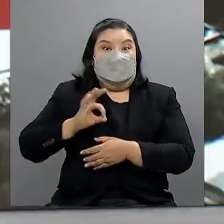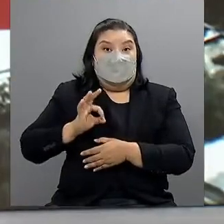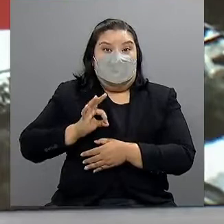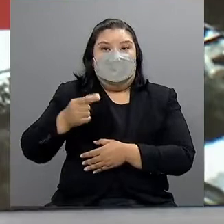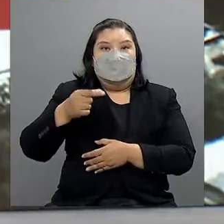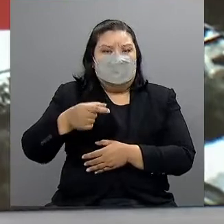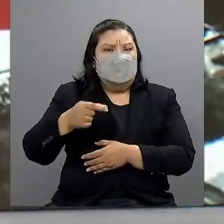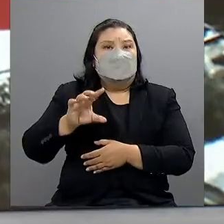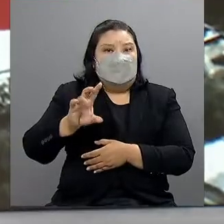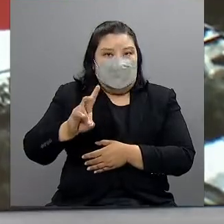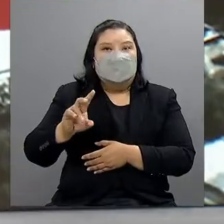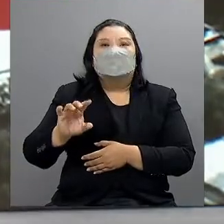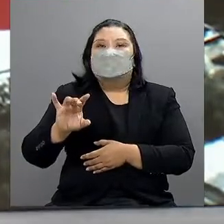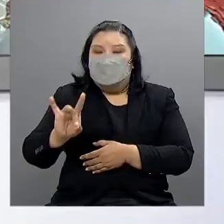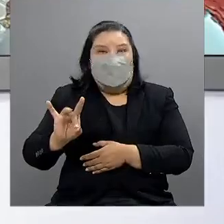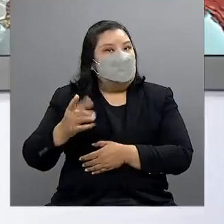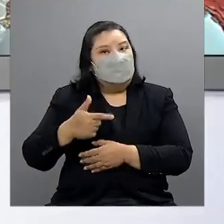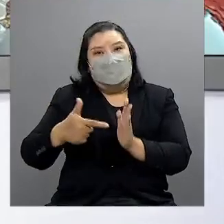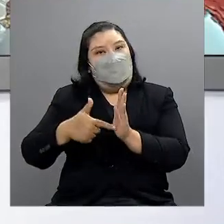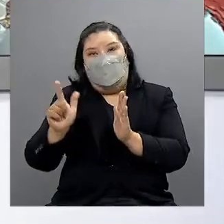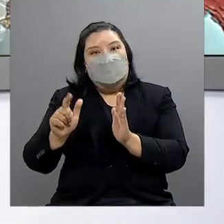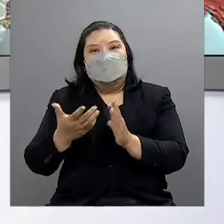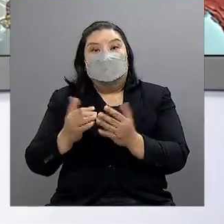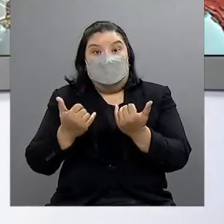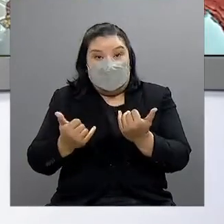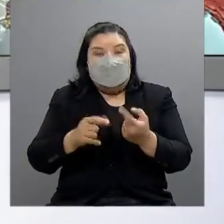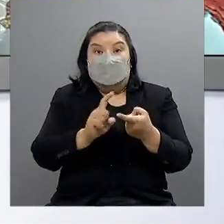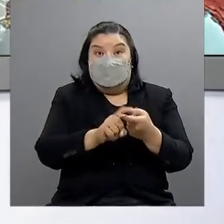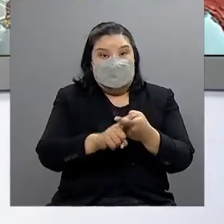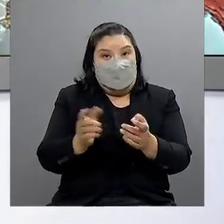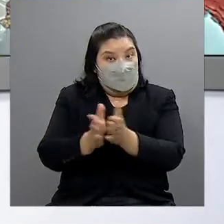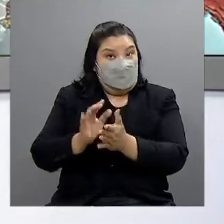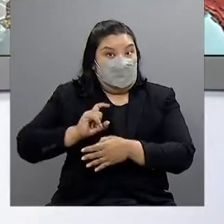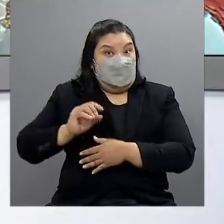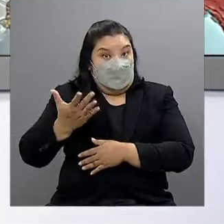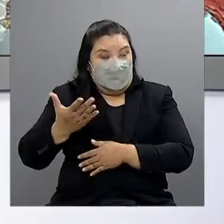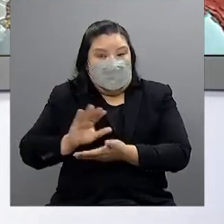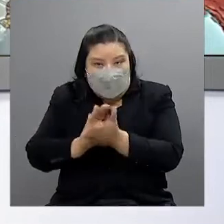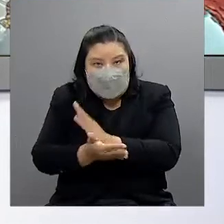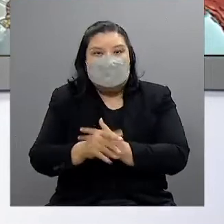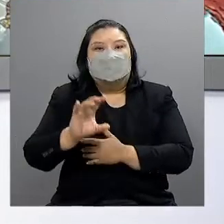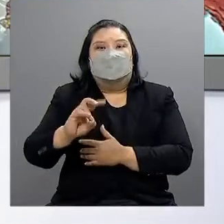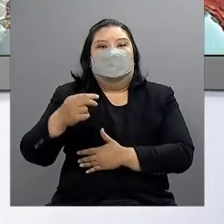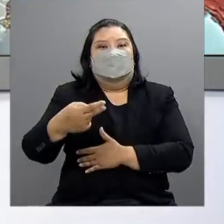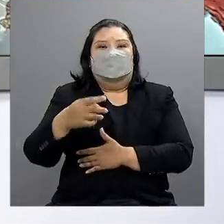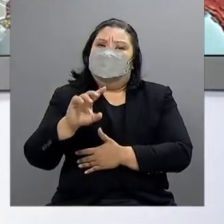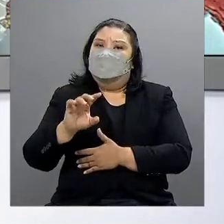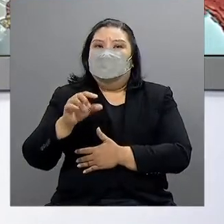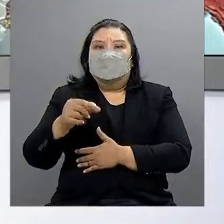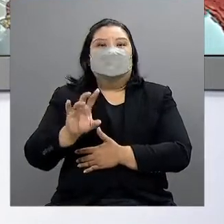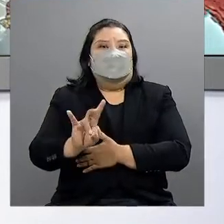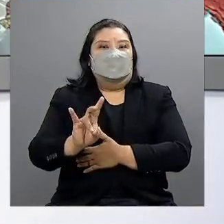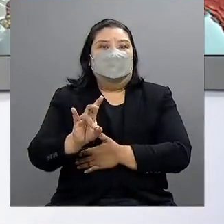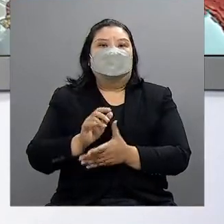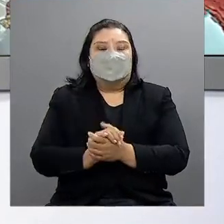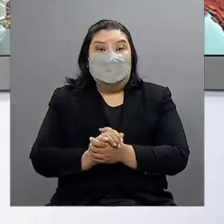G.8จนททุกวนนี้พอรUSE ออกไป ก็เลยกลายเป็น General ==ตอนนี้กลมปเท G.7